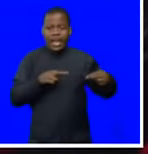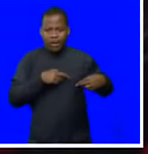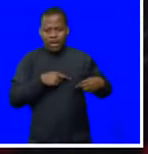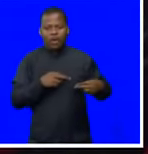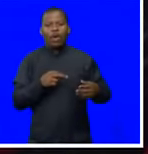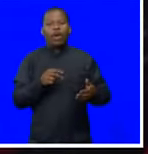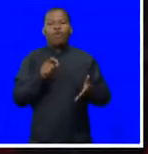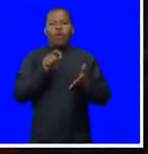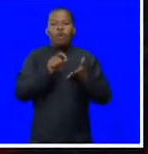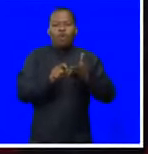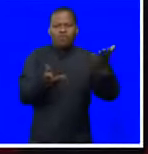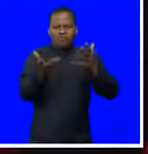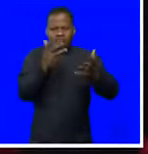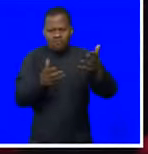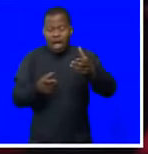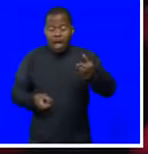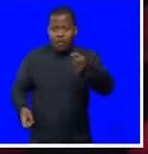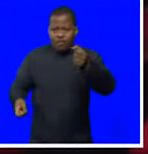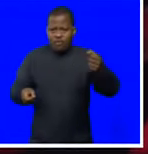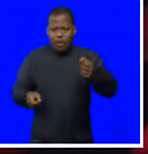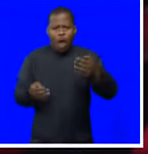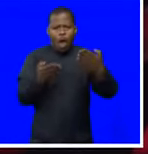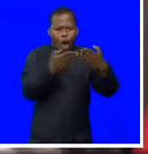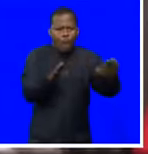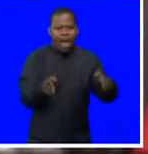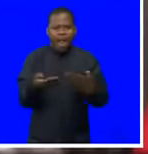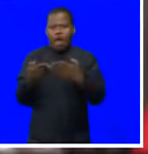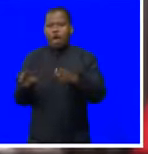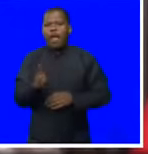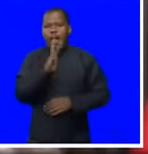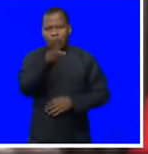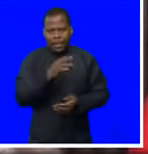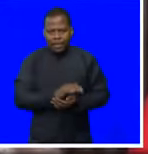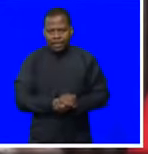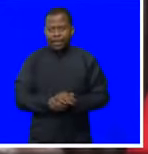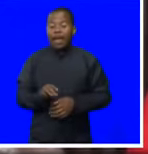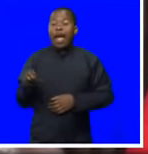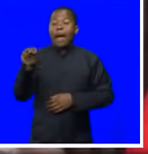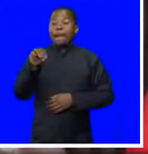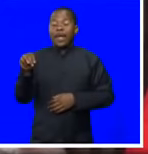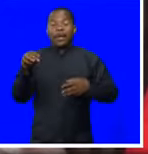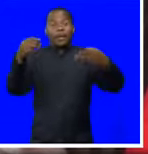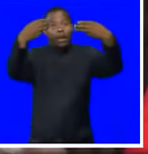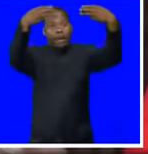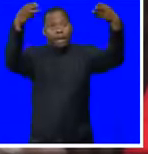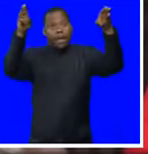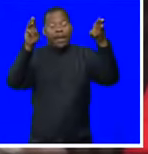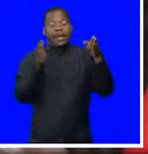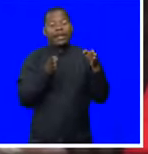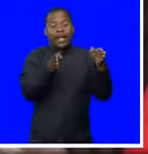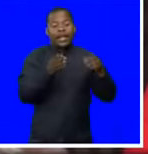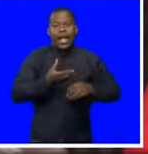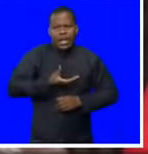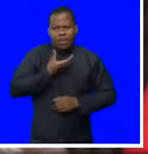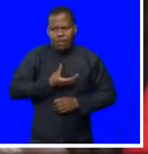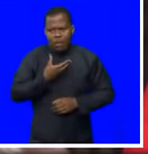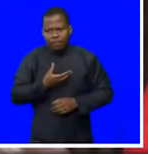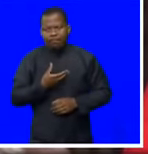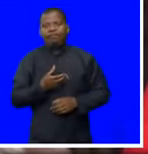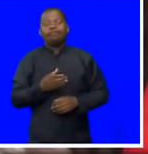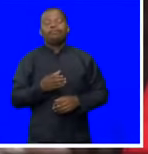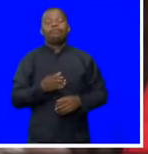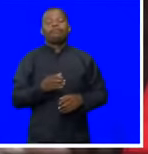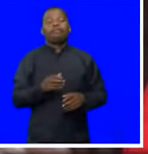Nayisachubeka nemsebenti wayo welisuku indlu yetimbunga ngemsombuluko, sihlalo welikomiti lelibuke kusebenta kwelitiko letindlu nokuthuthukiswa kwamadolobha